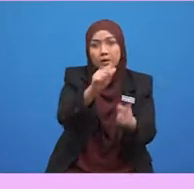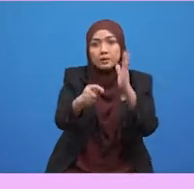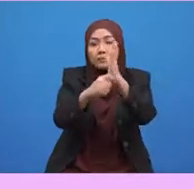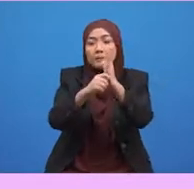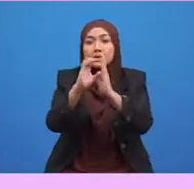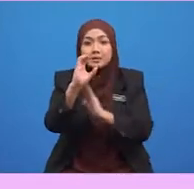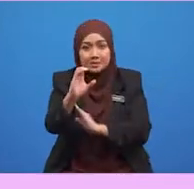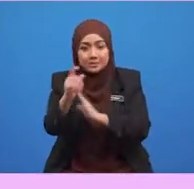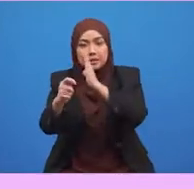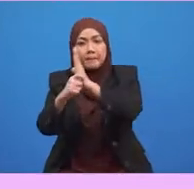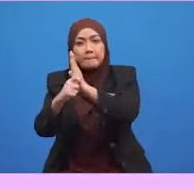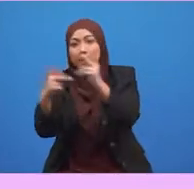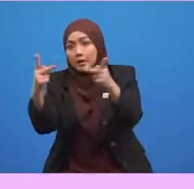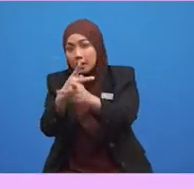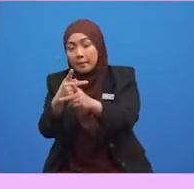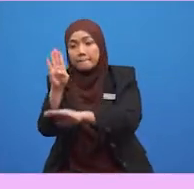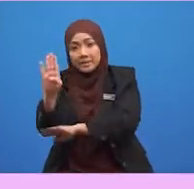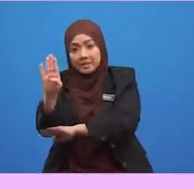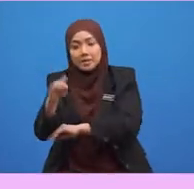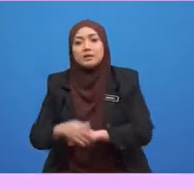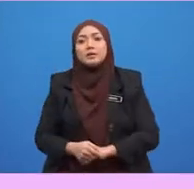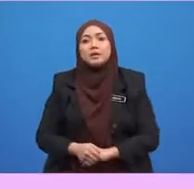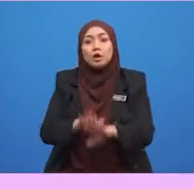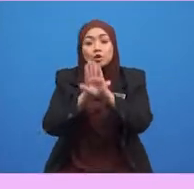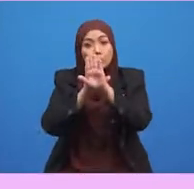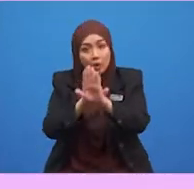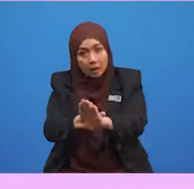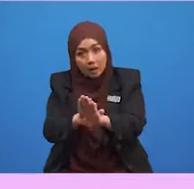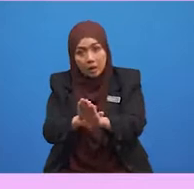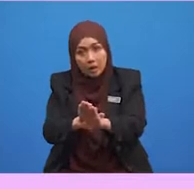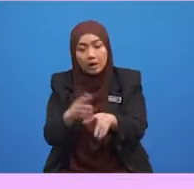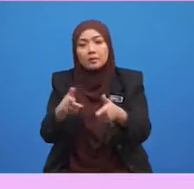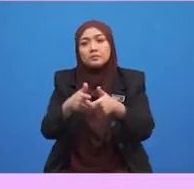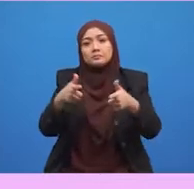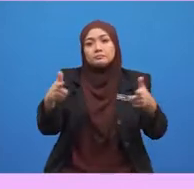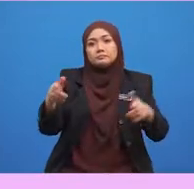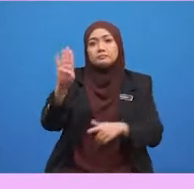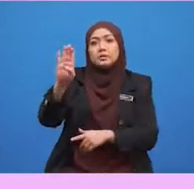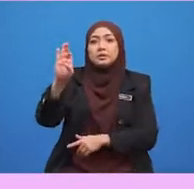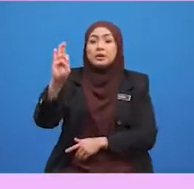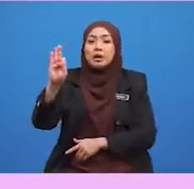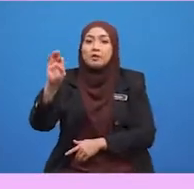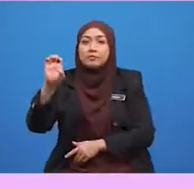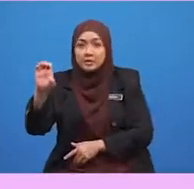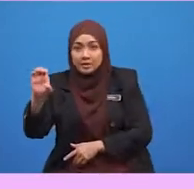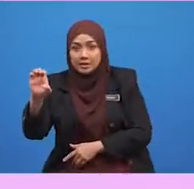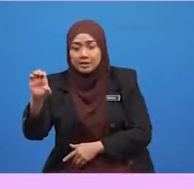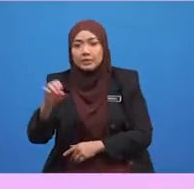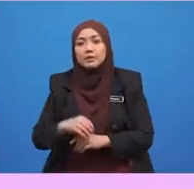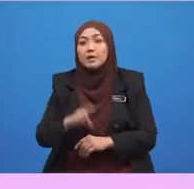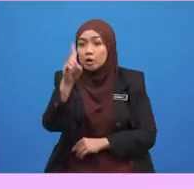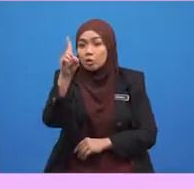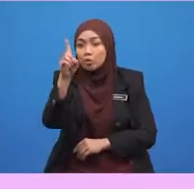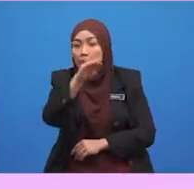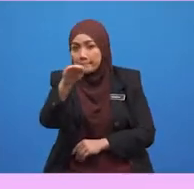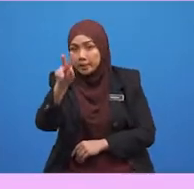C darab B tolak luas segitiga BFE iaitu